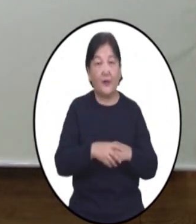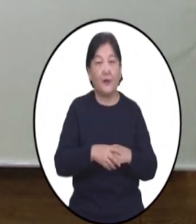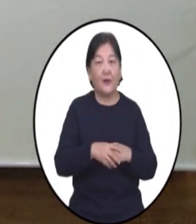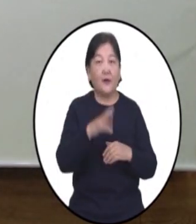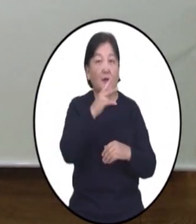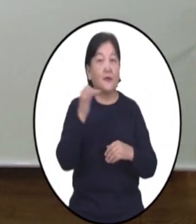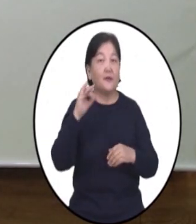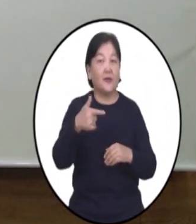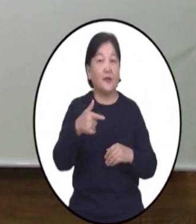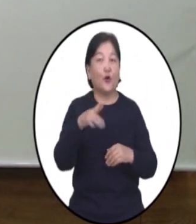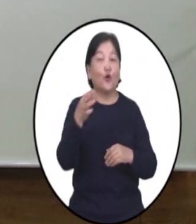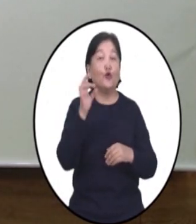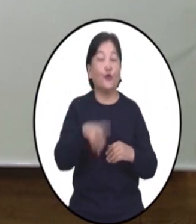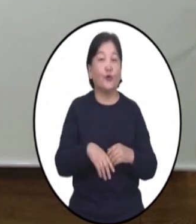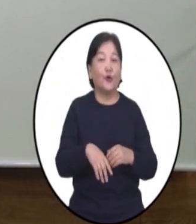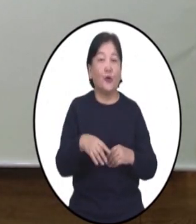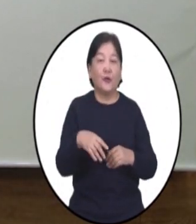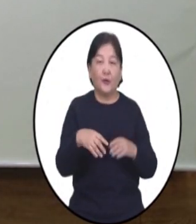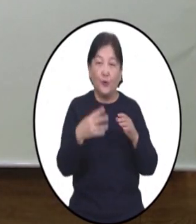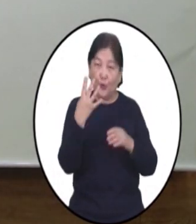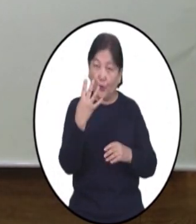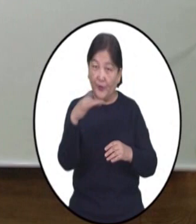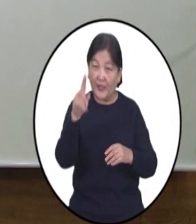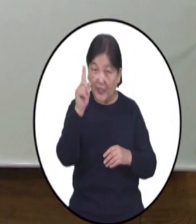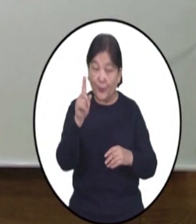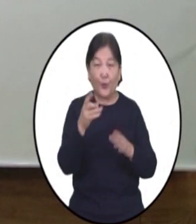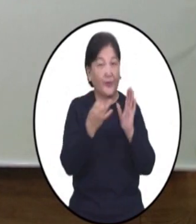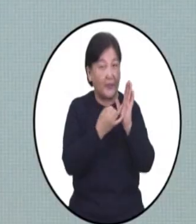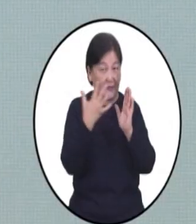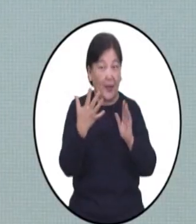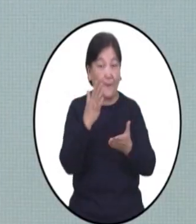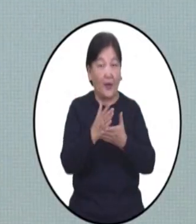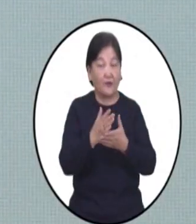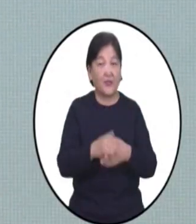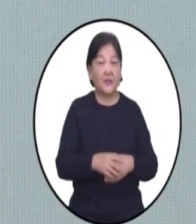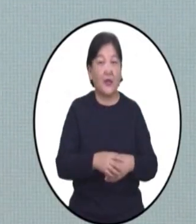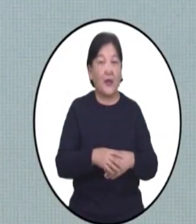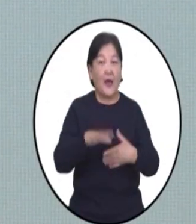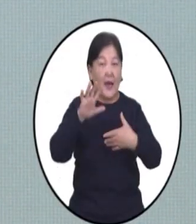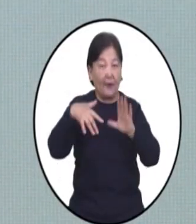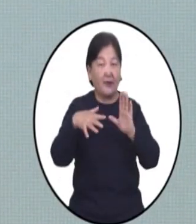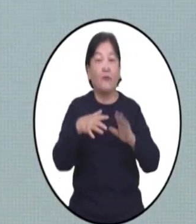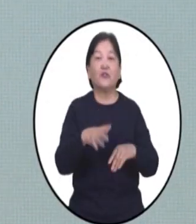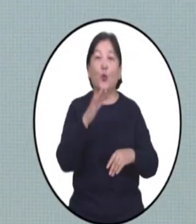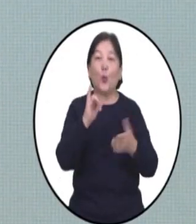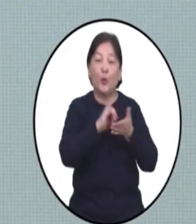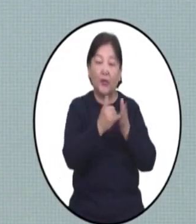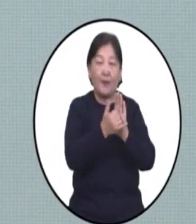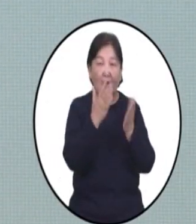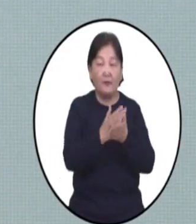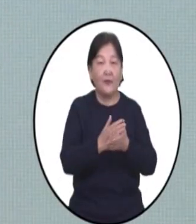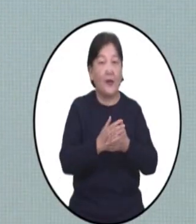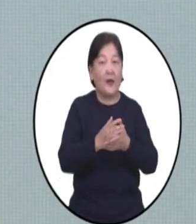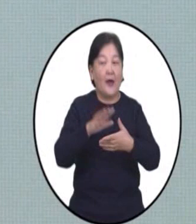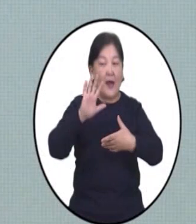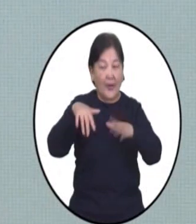өгөгдлийн 1/4 буюу 75% харгалзах утгыг илэрхийлэх учраас 15 дахь утга байх нь байна. 15 дахь утга нь өөрөө